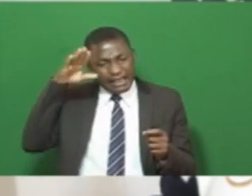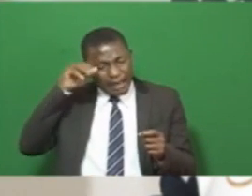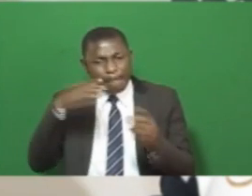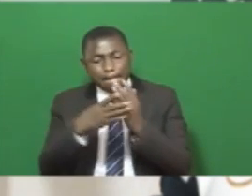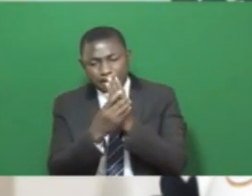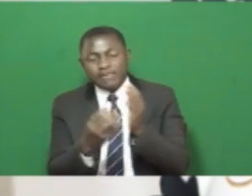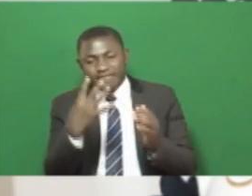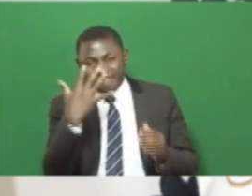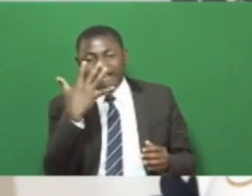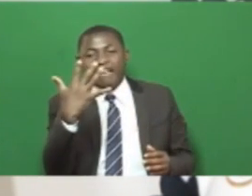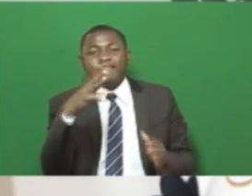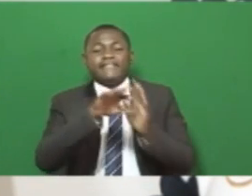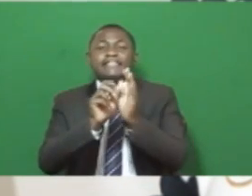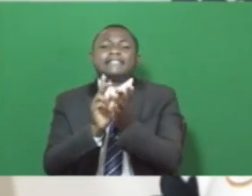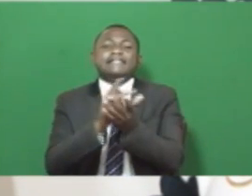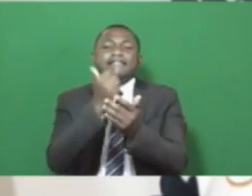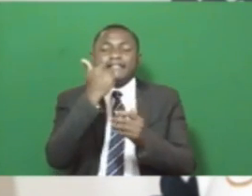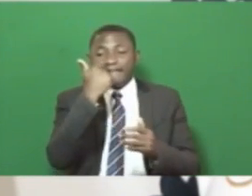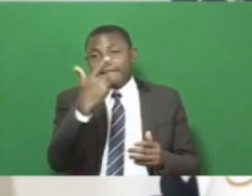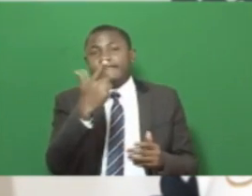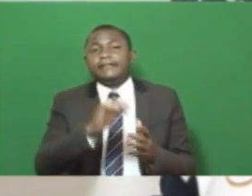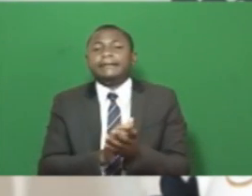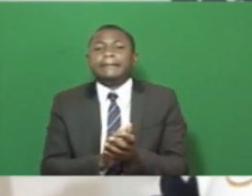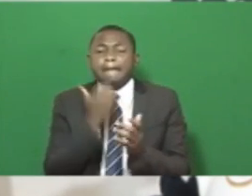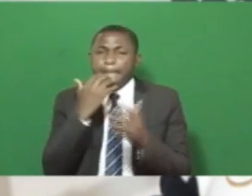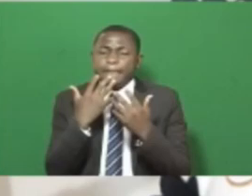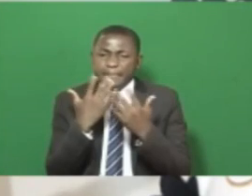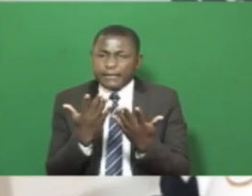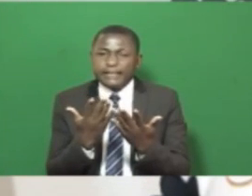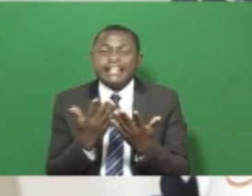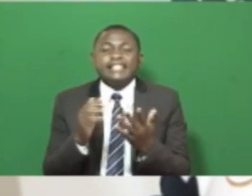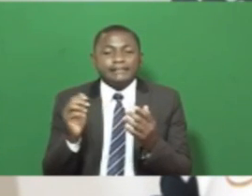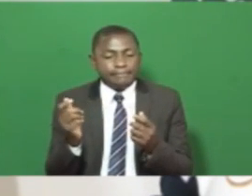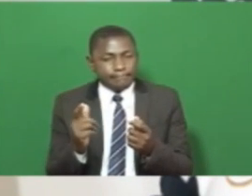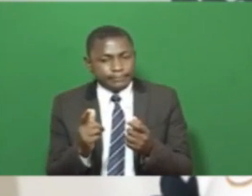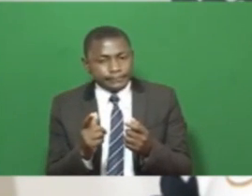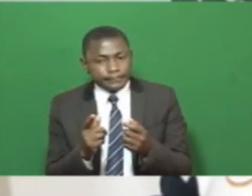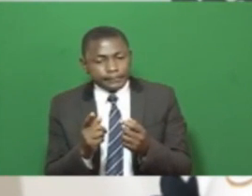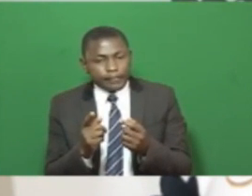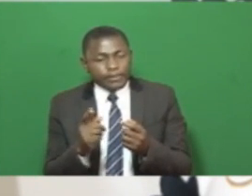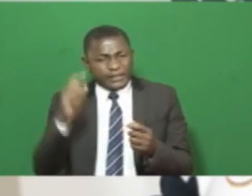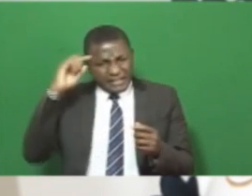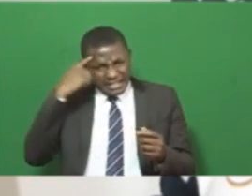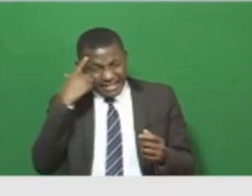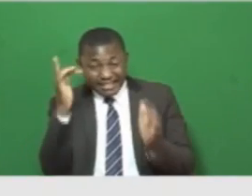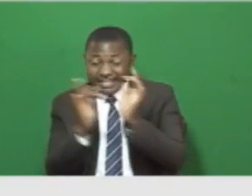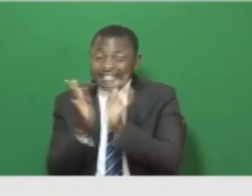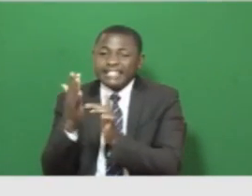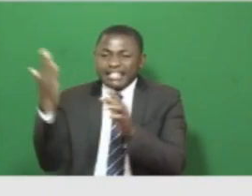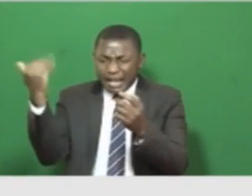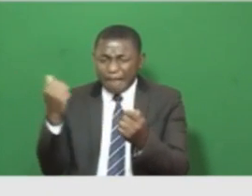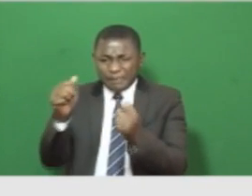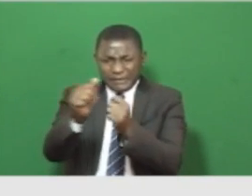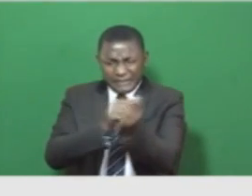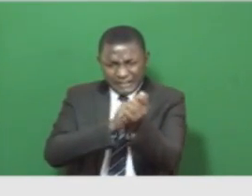akamboiverenga muchikamu chakapfuura yekunamateo 5 pavhesi ya 17. Vhesi 17 ne18.